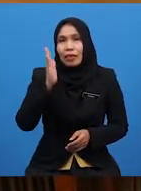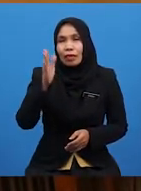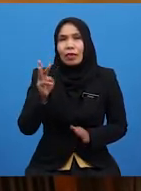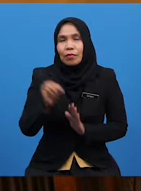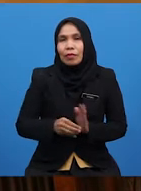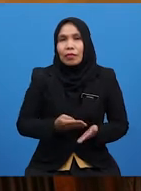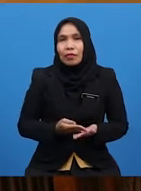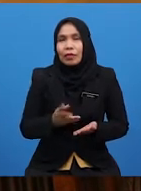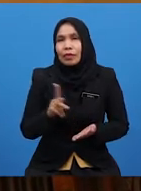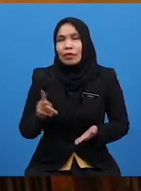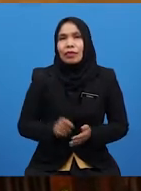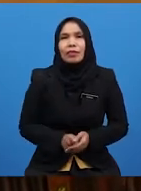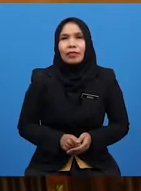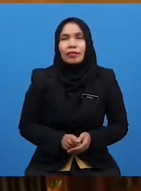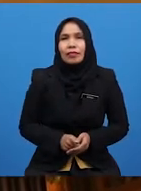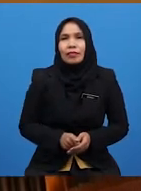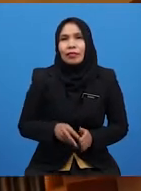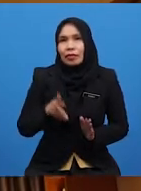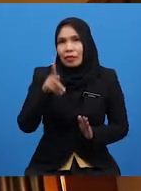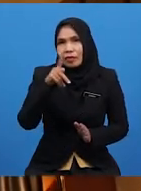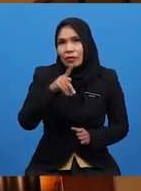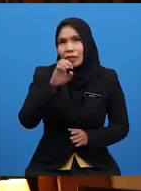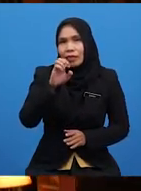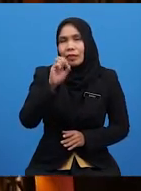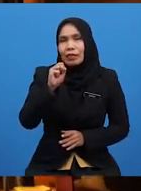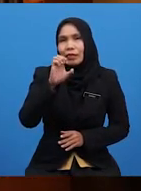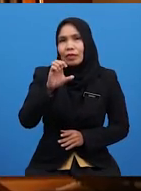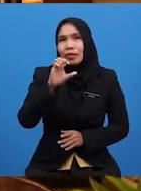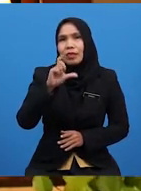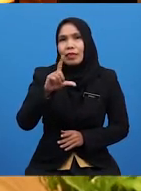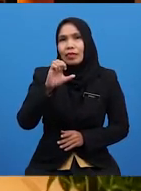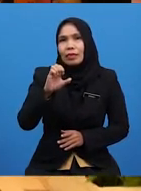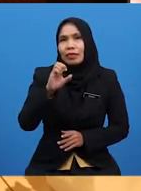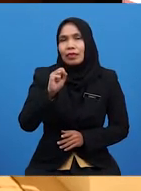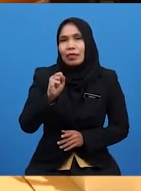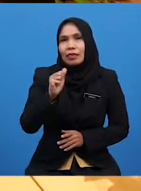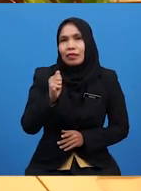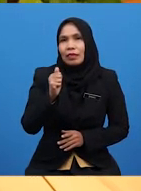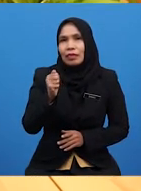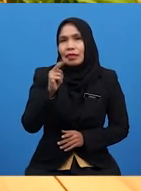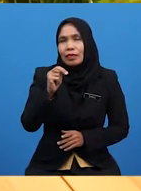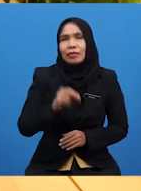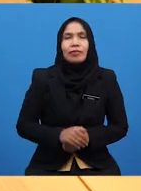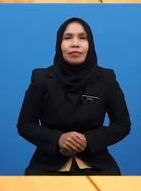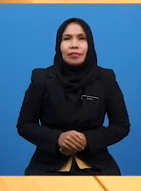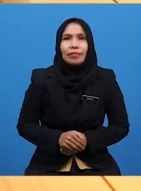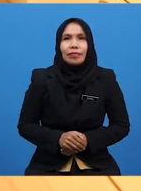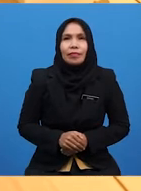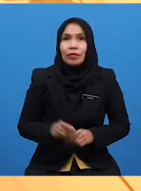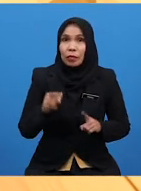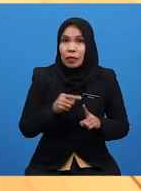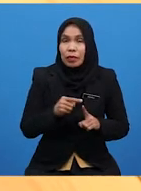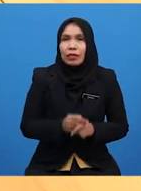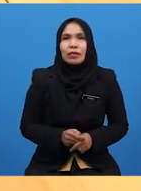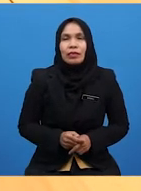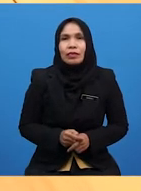keselesaan dan keselamatan kepada penghuninya kita dapat lihat sentuhan oleh PK bentuk